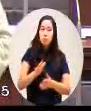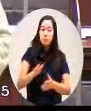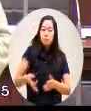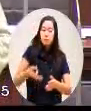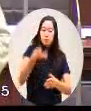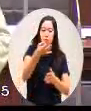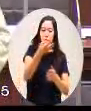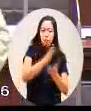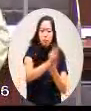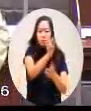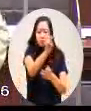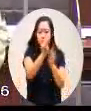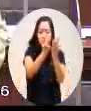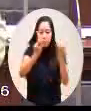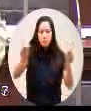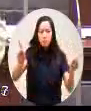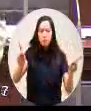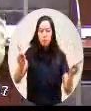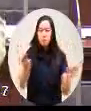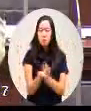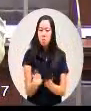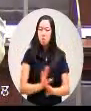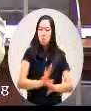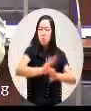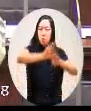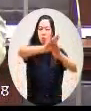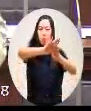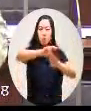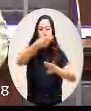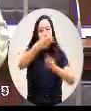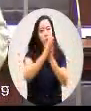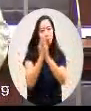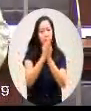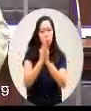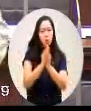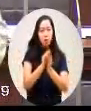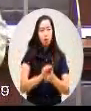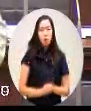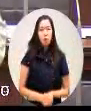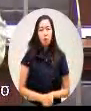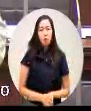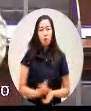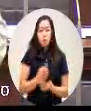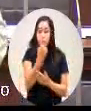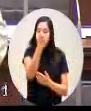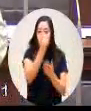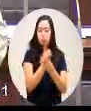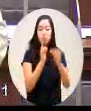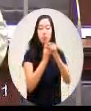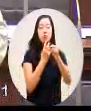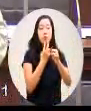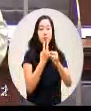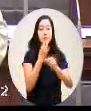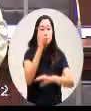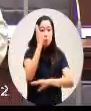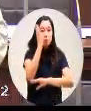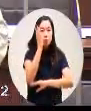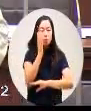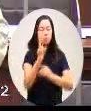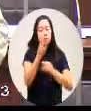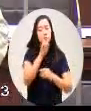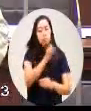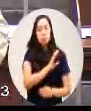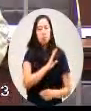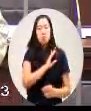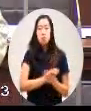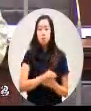务年报增达到2兆、哦、它是指中央政府，当然中央